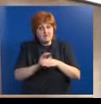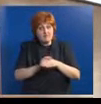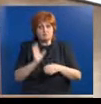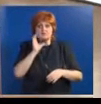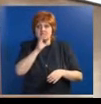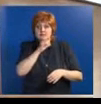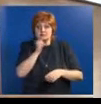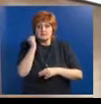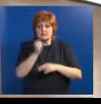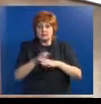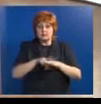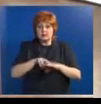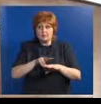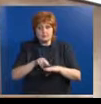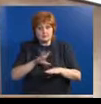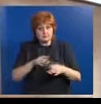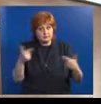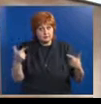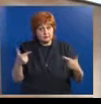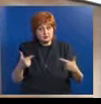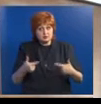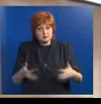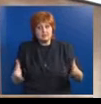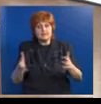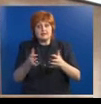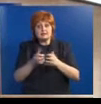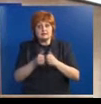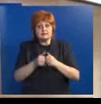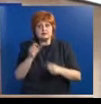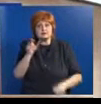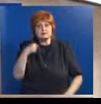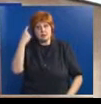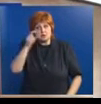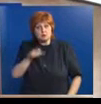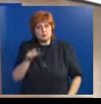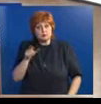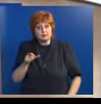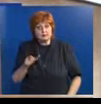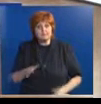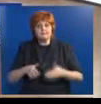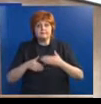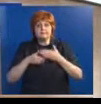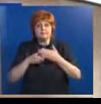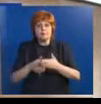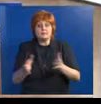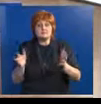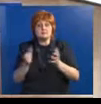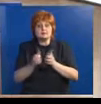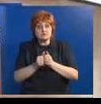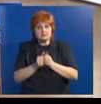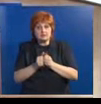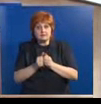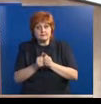угона сотрудниками полиции были установлены и задержаны подозреваемые лица. Помощь в задержании